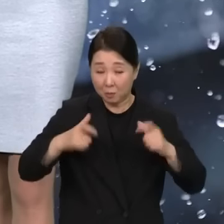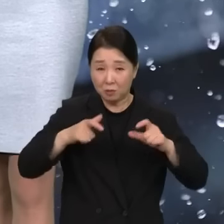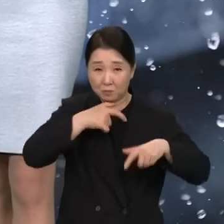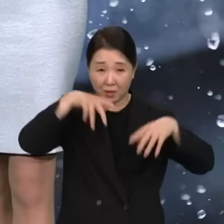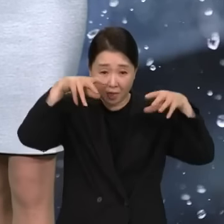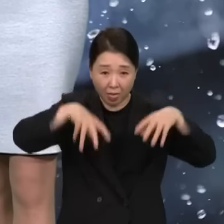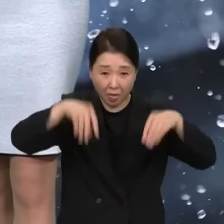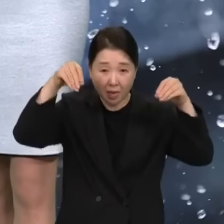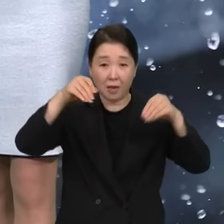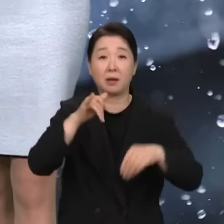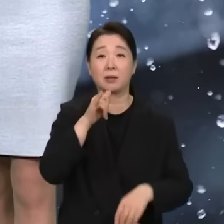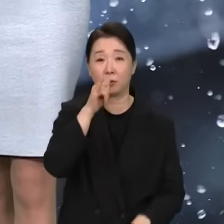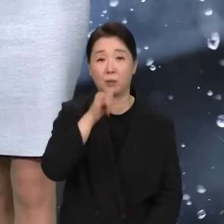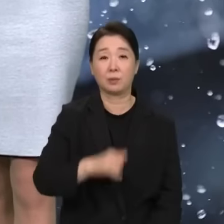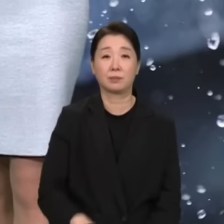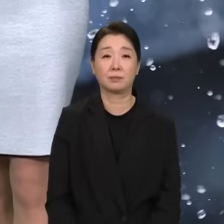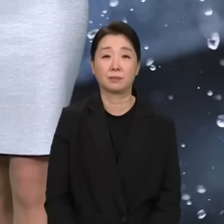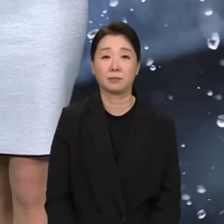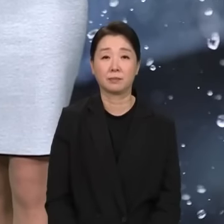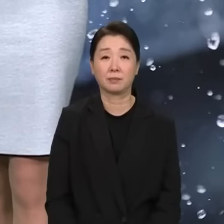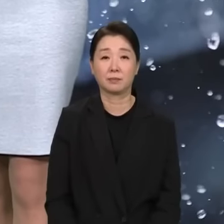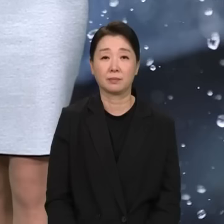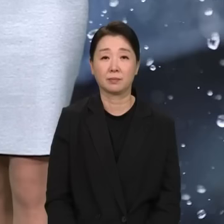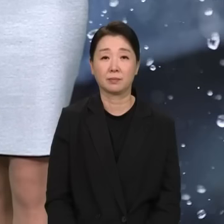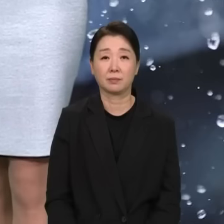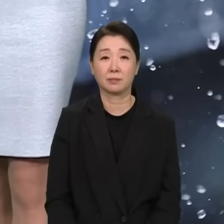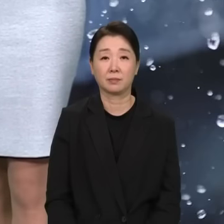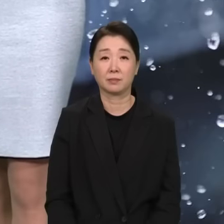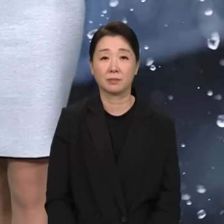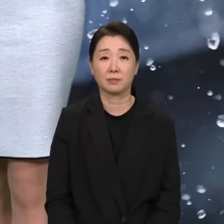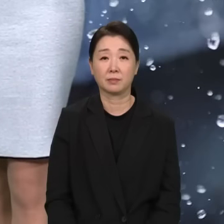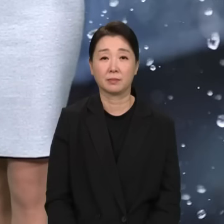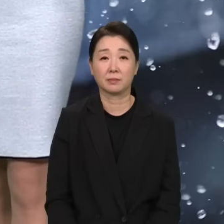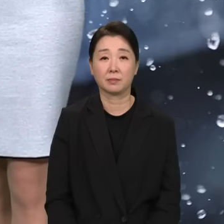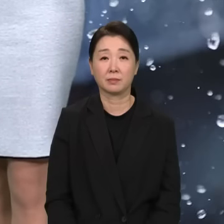소강 상태를 보이는 곳이 많겠습니다. 날씨였습니다.